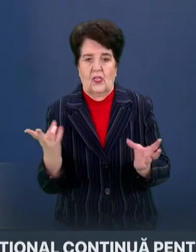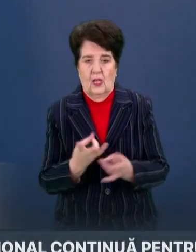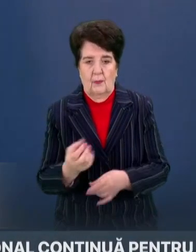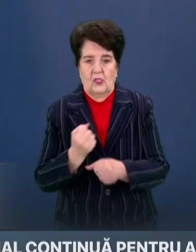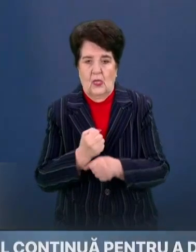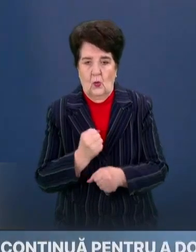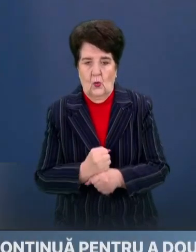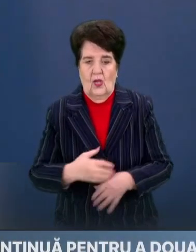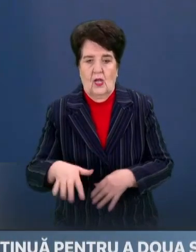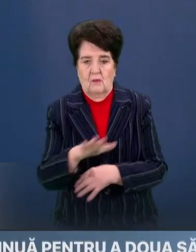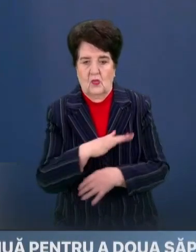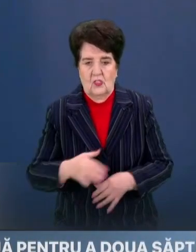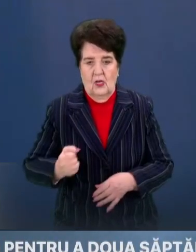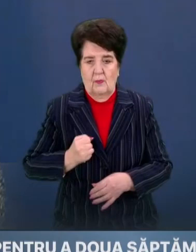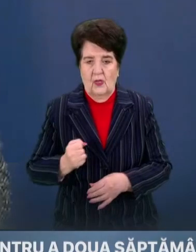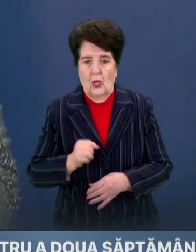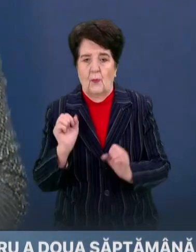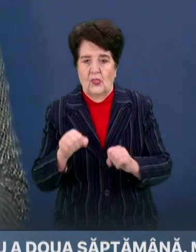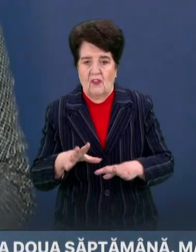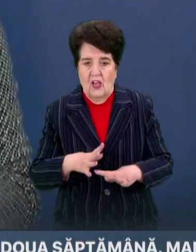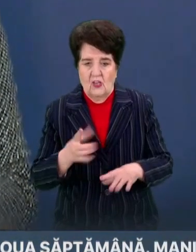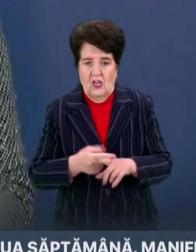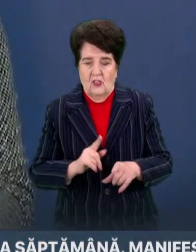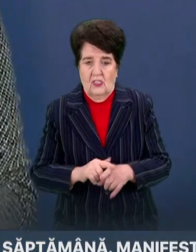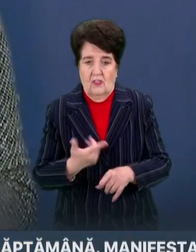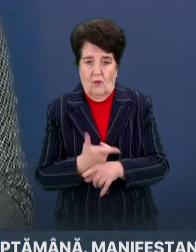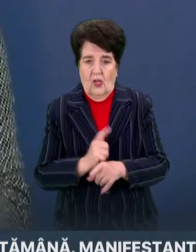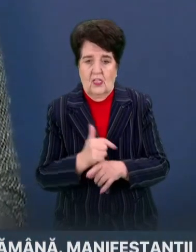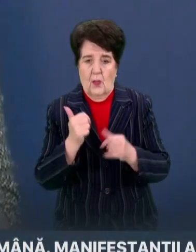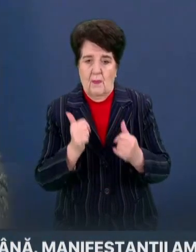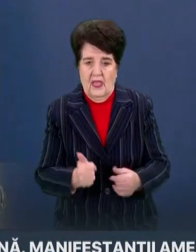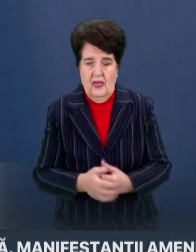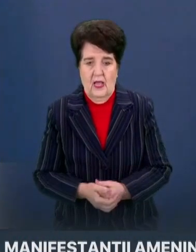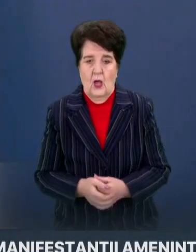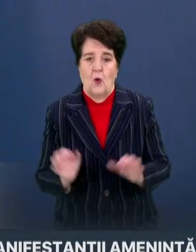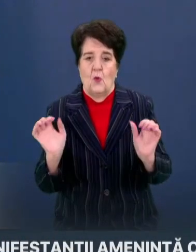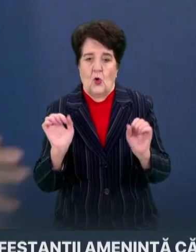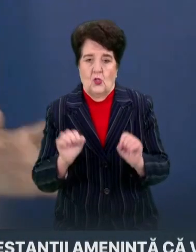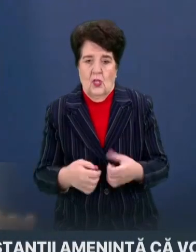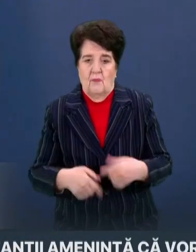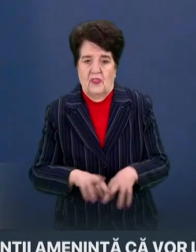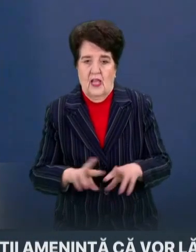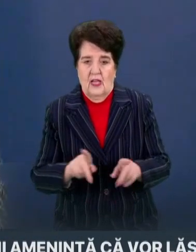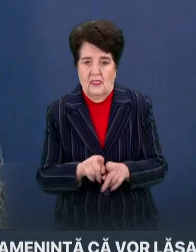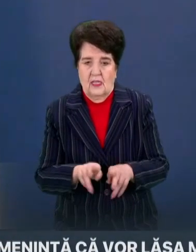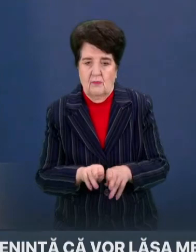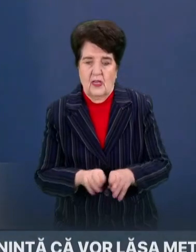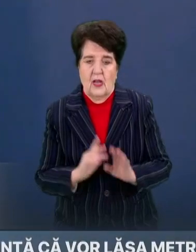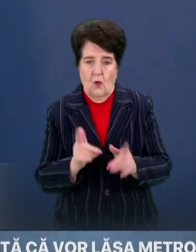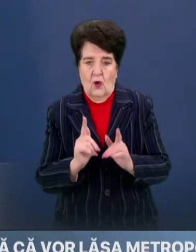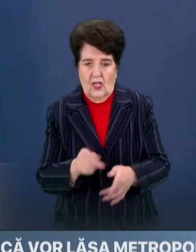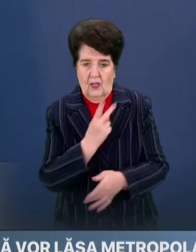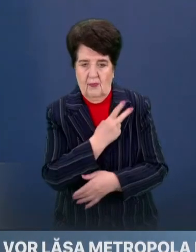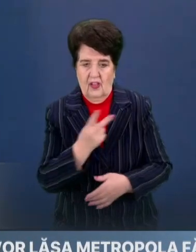inclusiv și în domeniul cooperării militare, cred că putem face acest lucru foarte bine. Putem, de asemenea, să ajungem la un acord